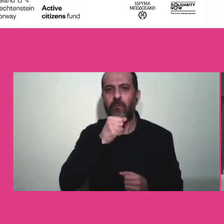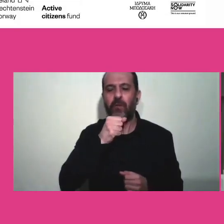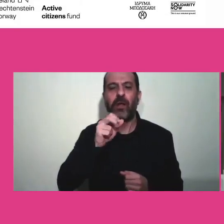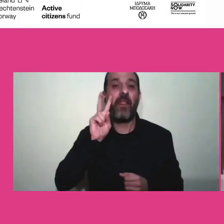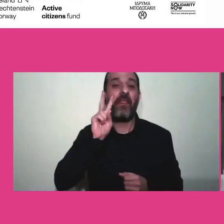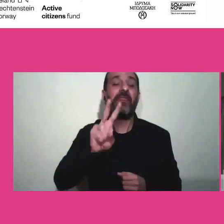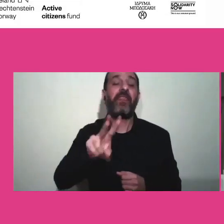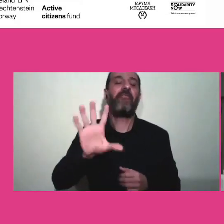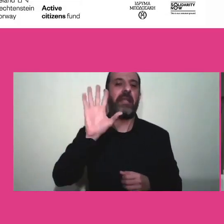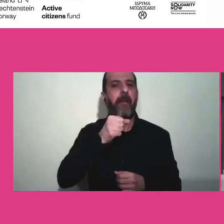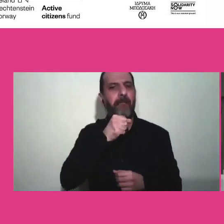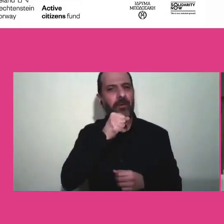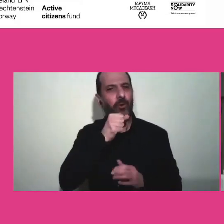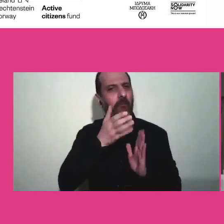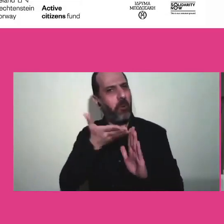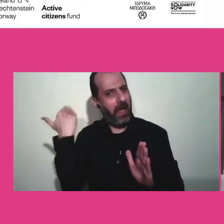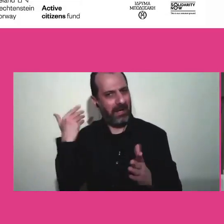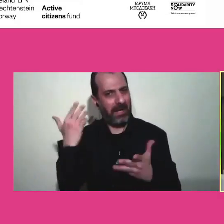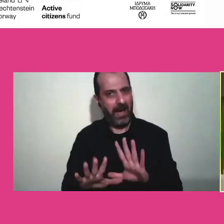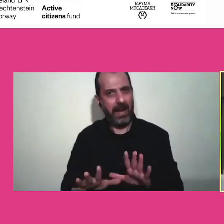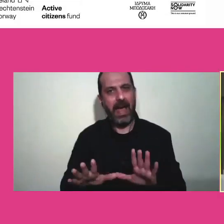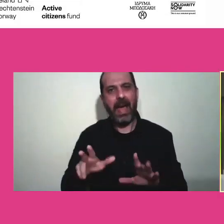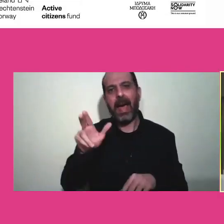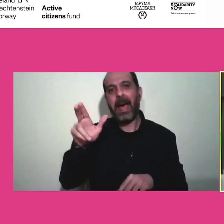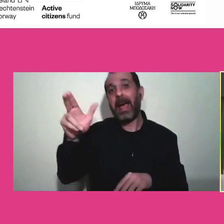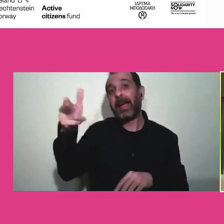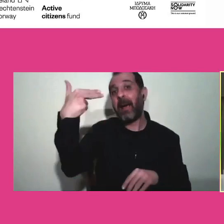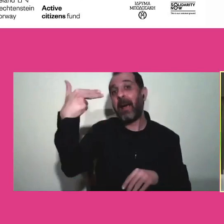φαινόταν με την κάμερα. Αλλά